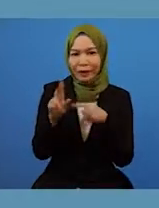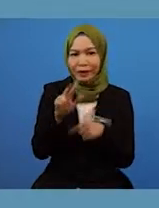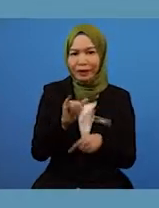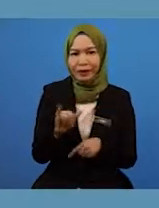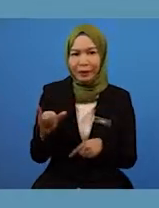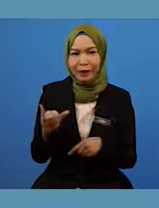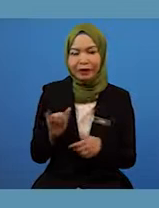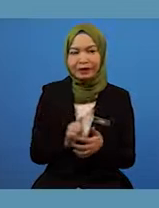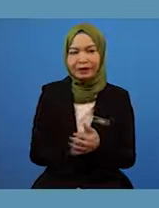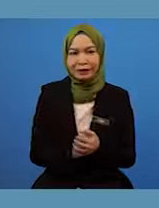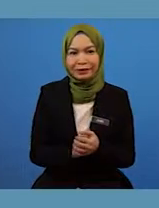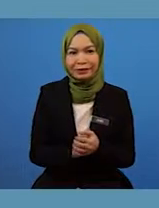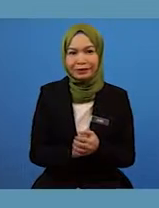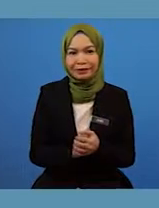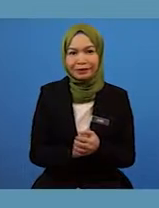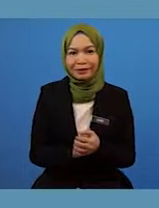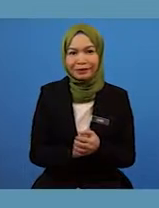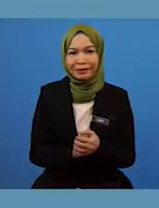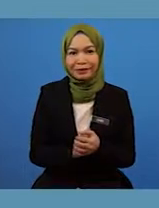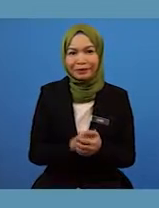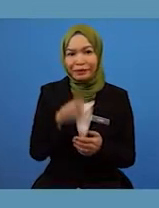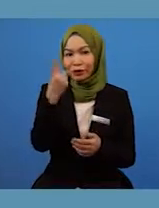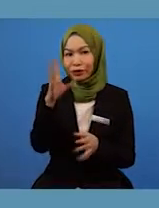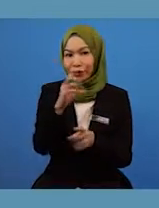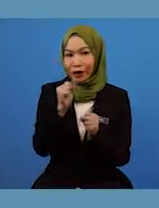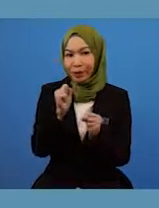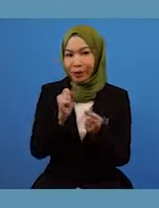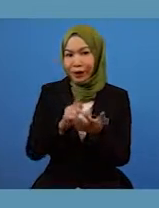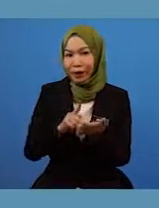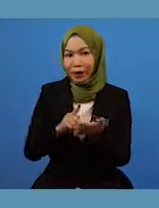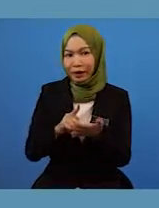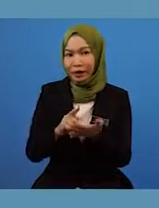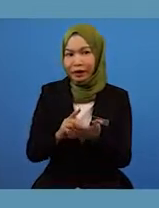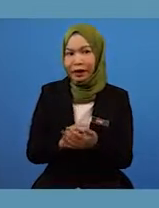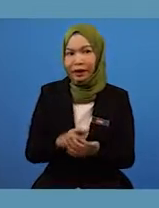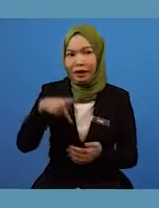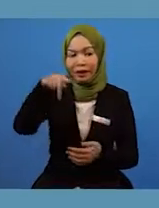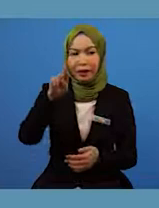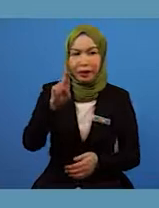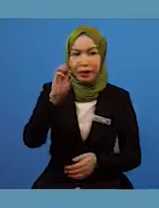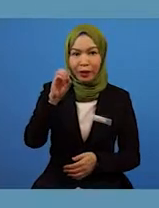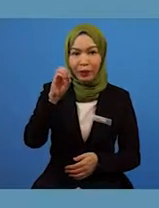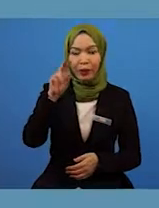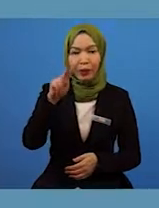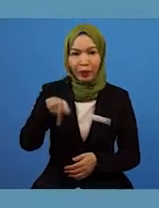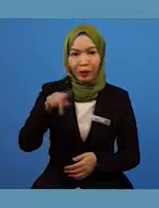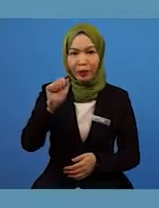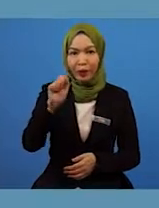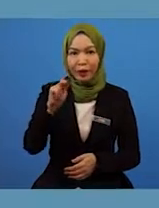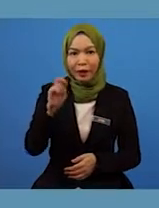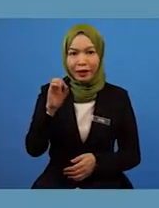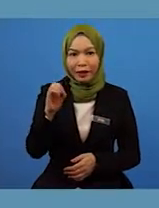1.5 gram. Untuk mendapatkan bilangan mol propanol, cuba murid-murid tekan